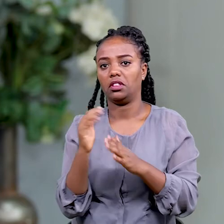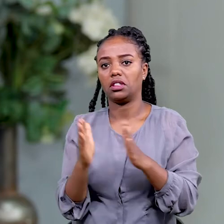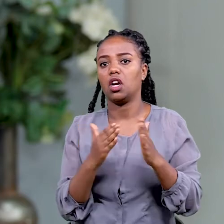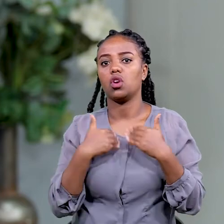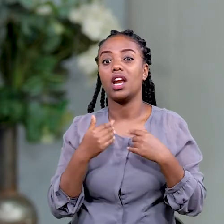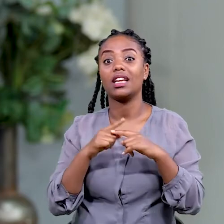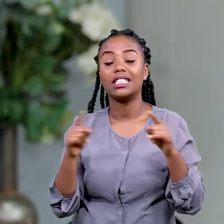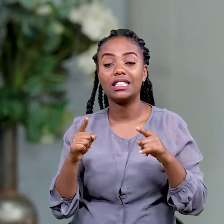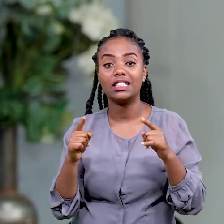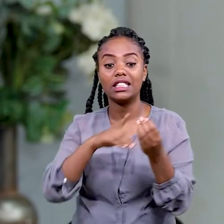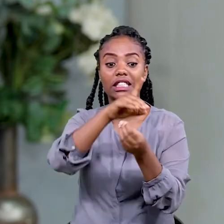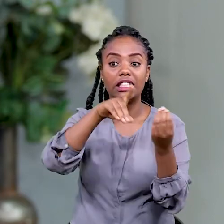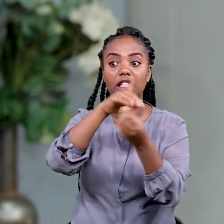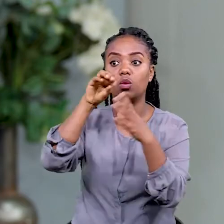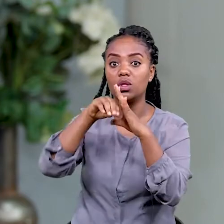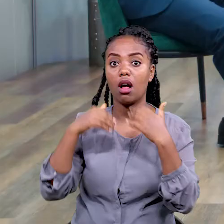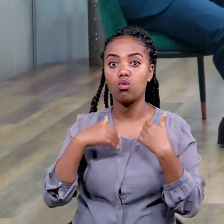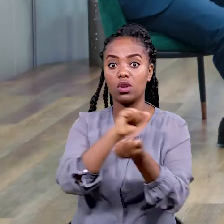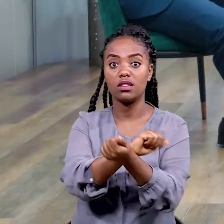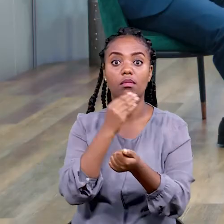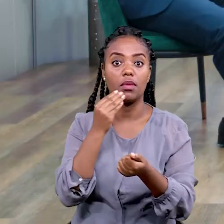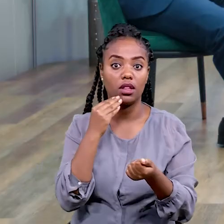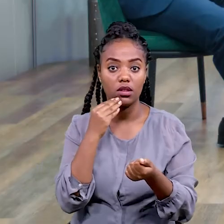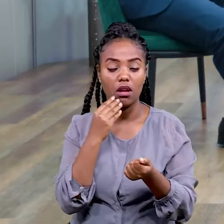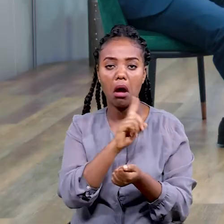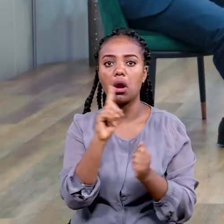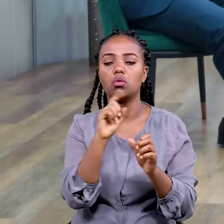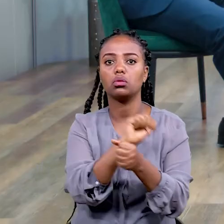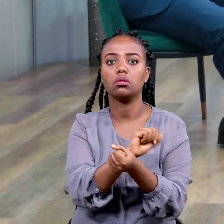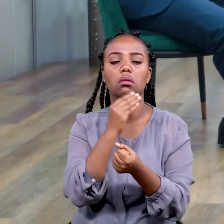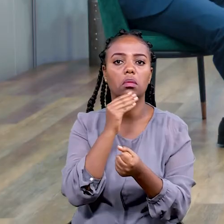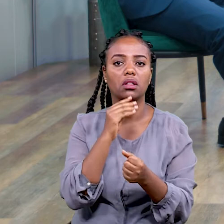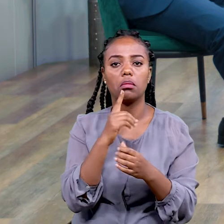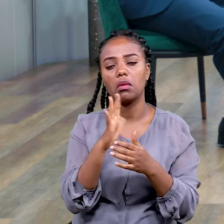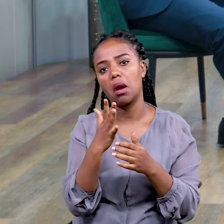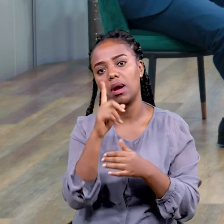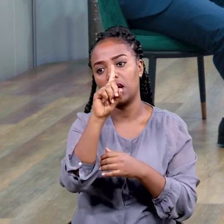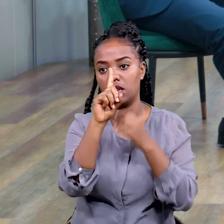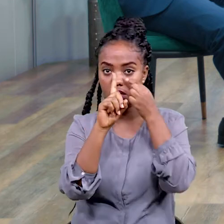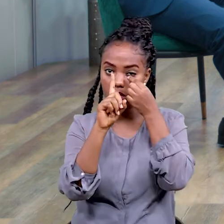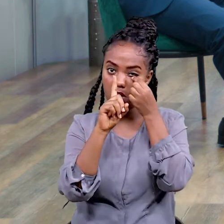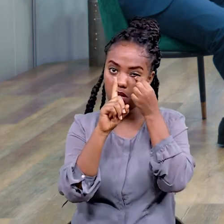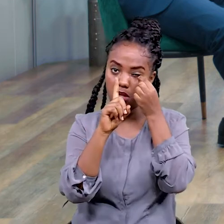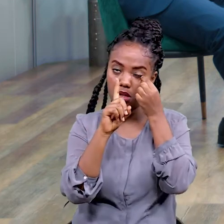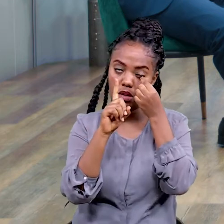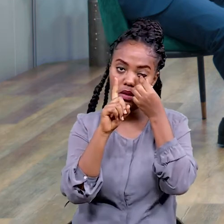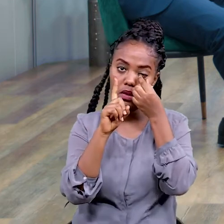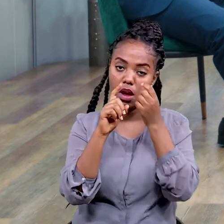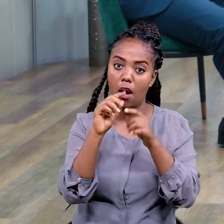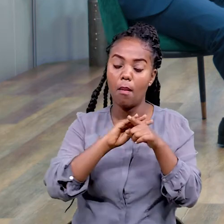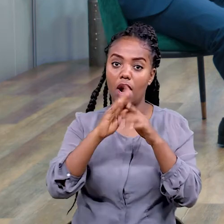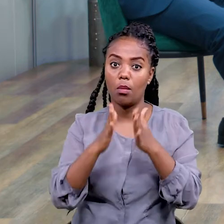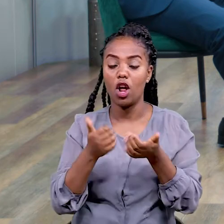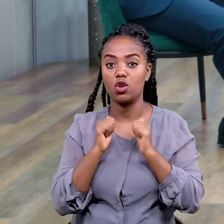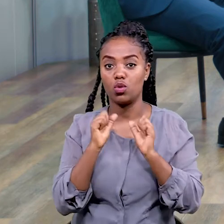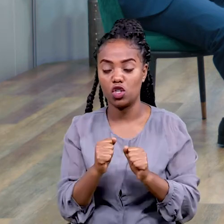የክልል ሌሎች ማረሚያ ቤቶችን በምንወስድበት ሰዓት ላይ አንዳንዶቹ ማረሚያ ቤቶች ምናልባት አንድ ጤና አንድ ባለሙያ ሊኖራቸው ይችላል።